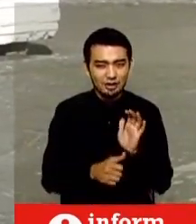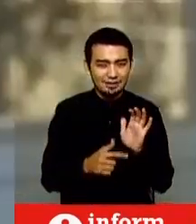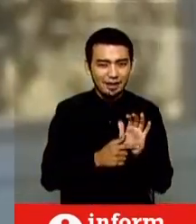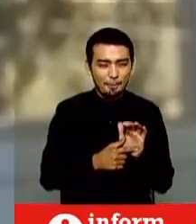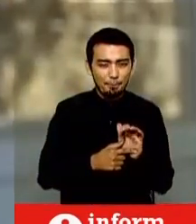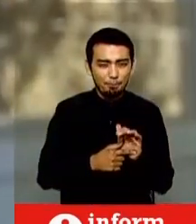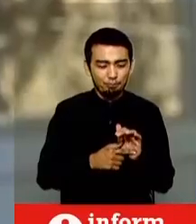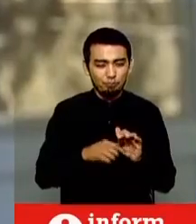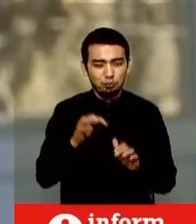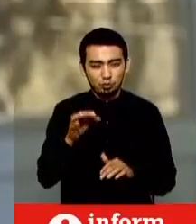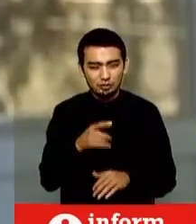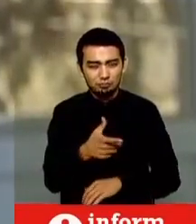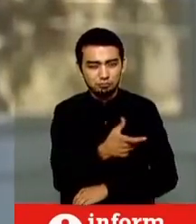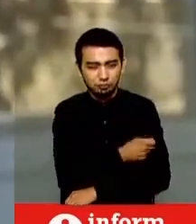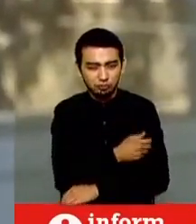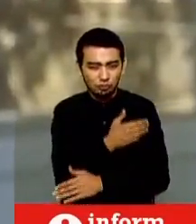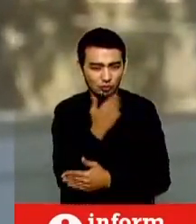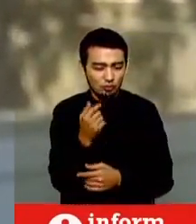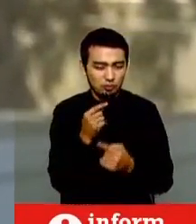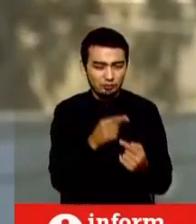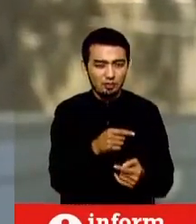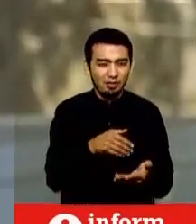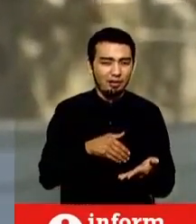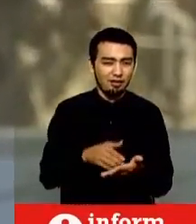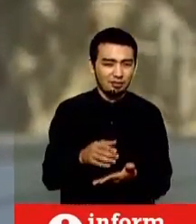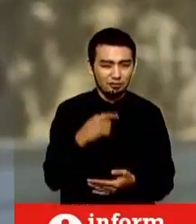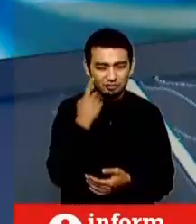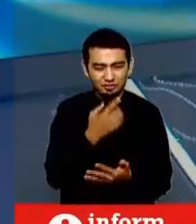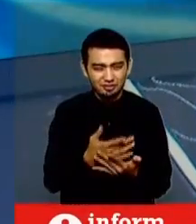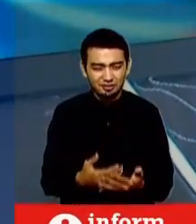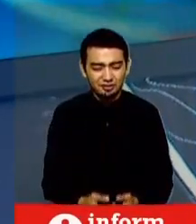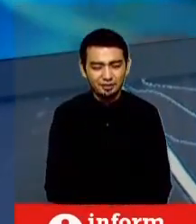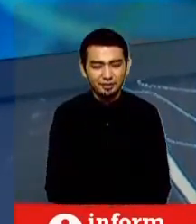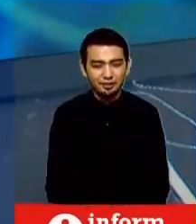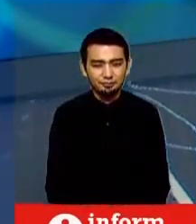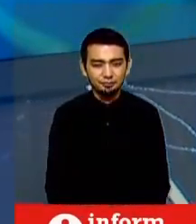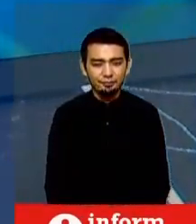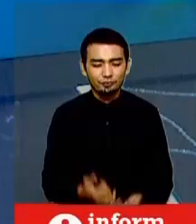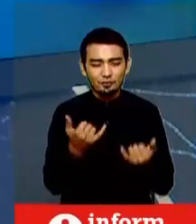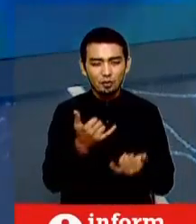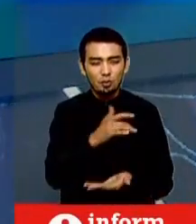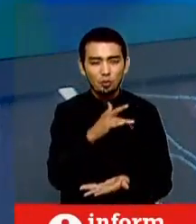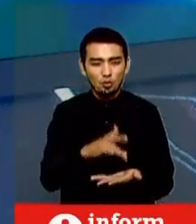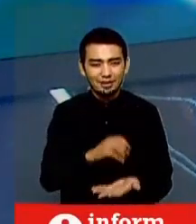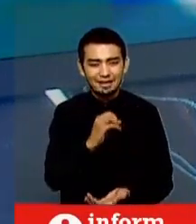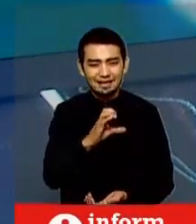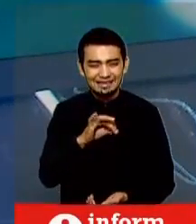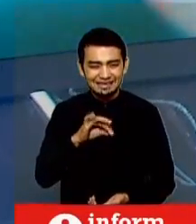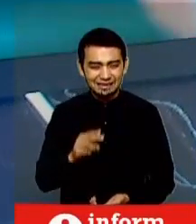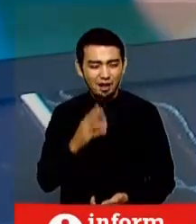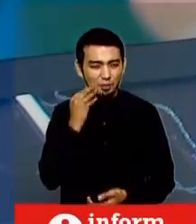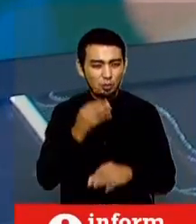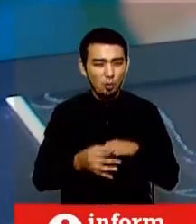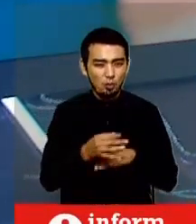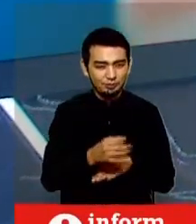не привиты против кори по причине отказа по личным убеждениям. Сегодня в городе Есык Алматинской области